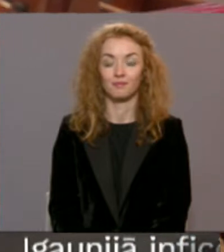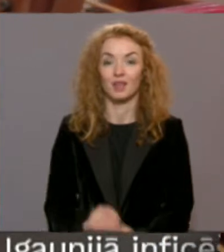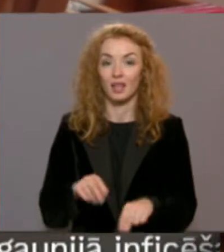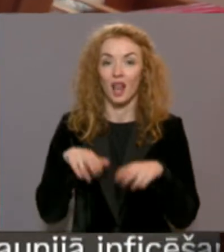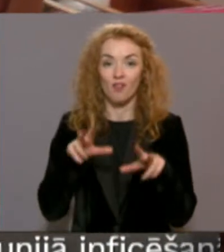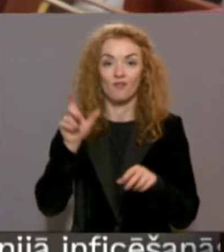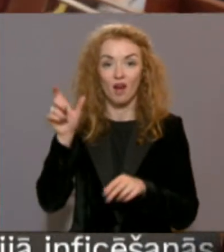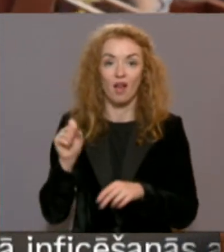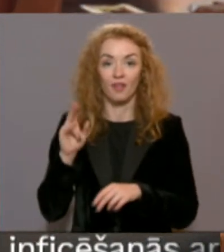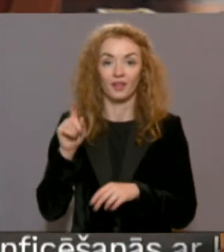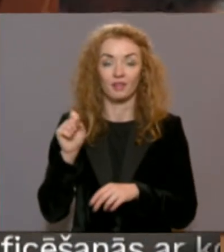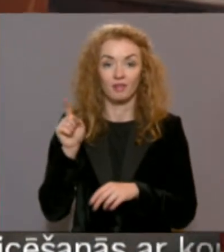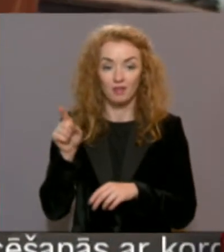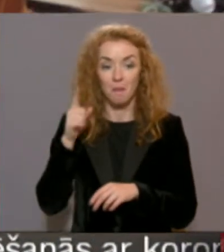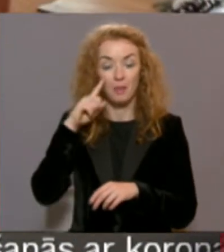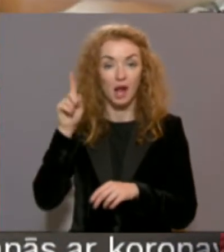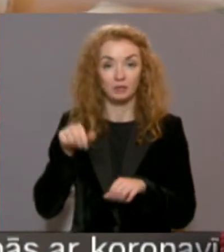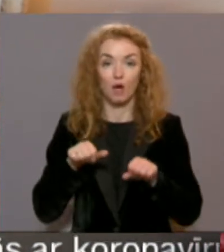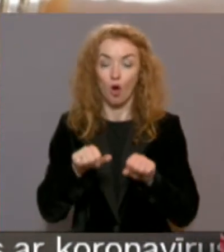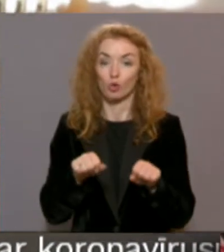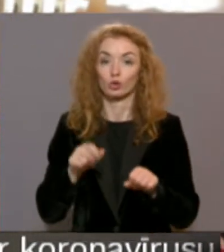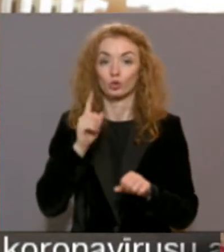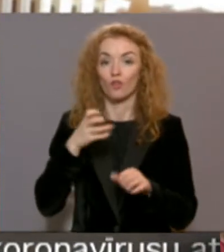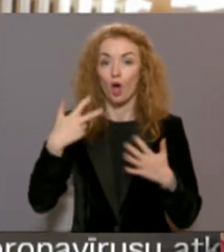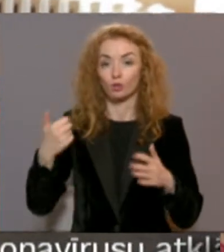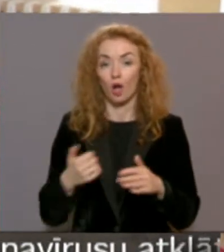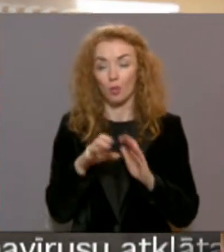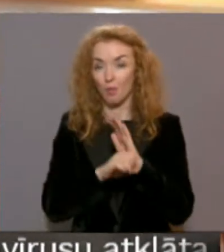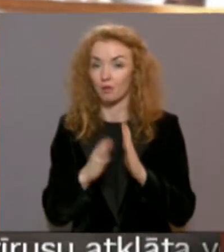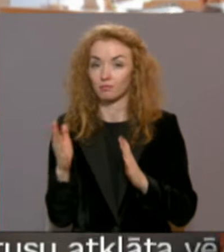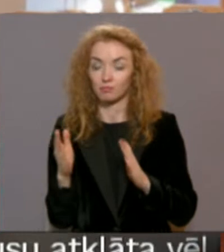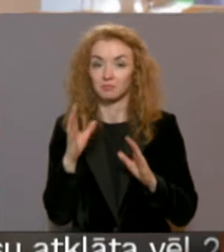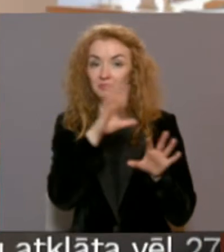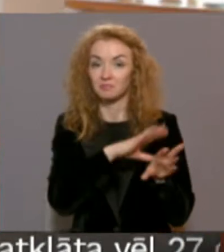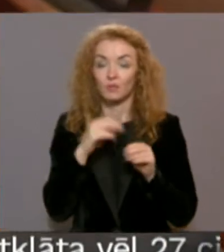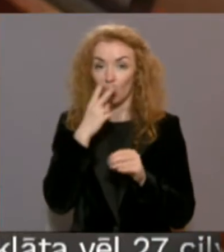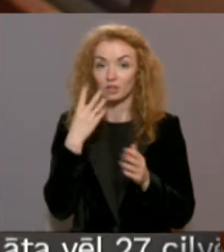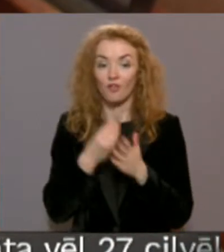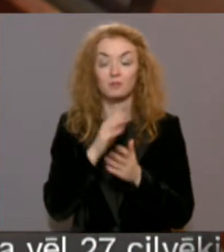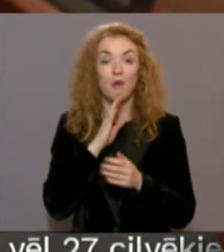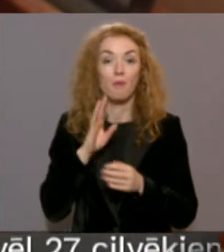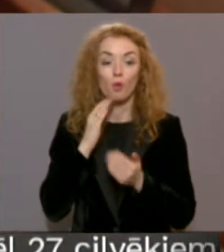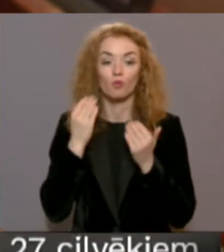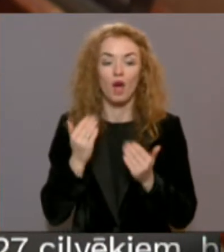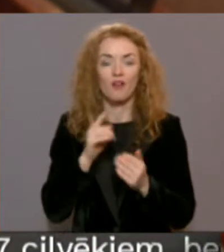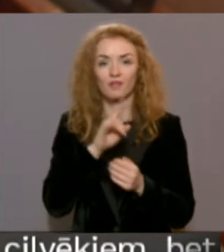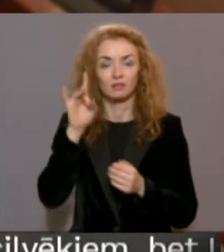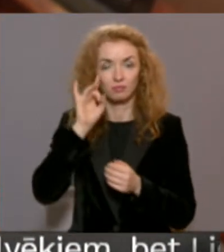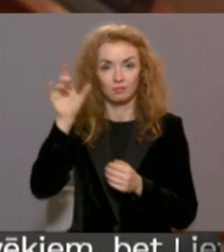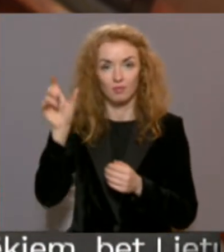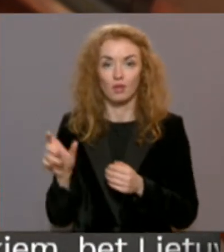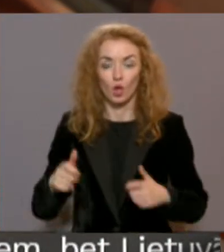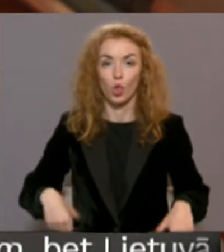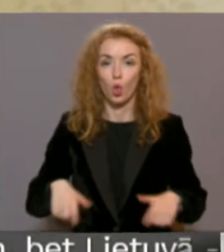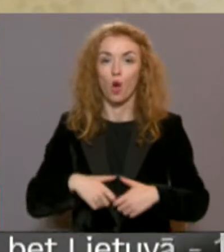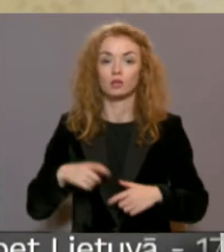Lielvārdiete Anita Kudriņicka aušanas prasmes 80. Gadu beigās pārņēma no savas mammas, un šobrīd ir viena no lielvārdē zināmākajām jostu